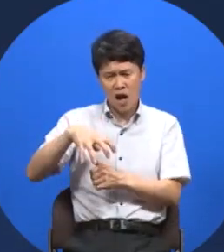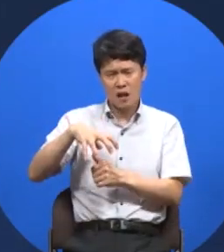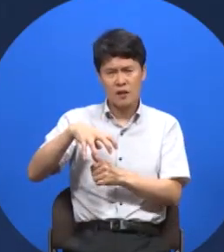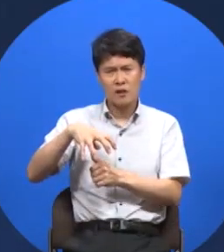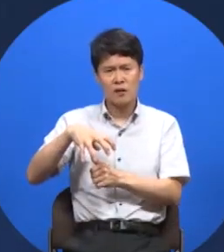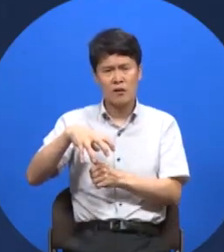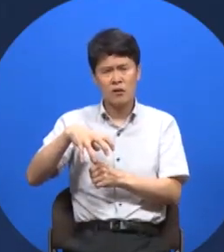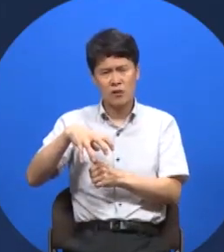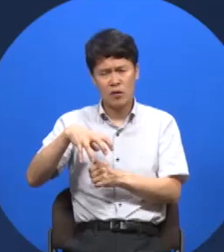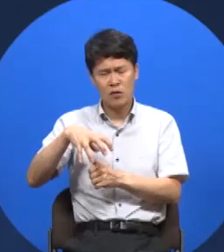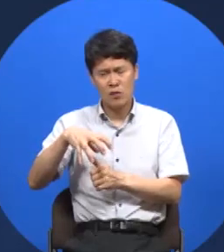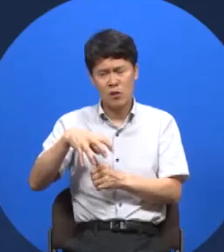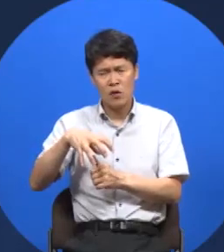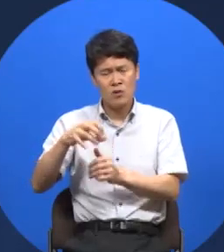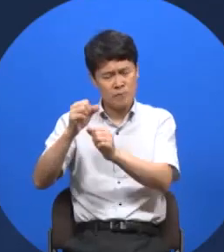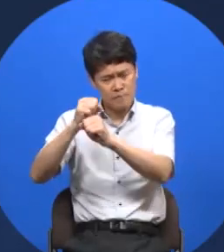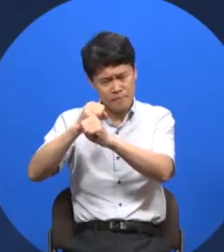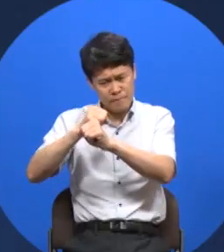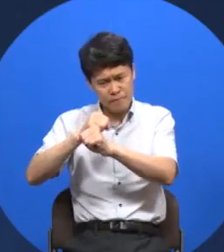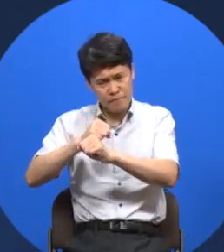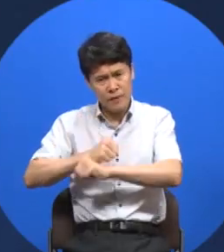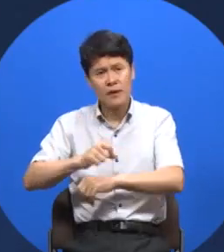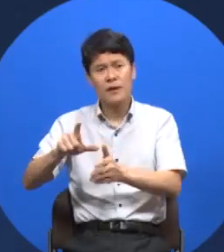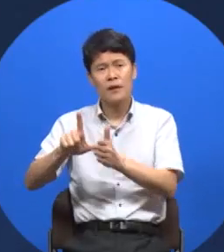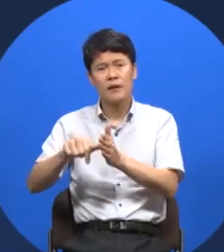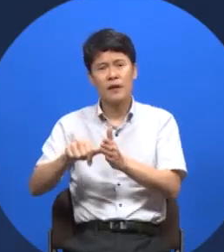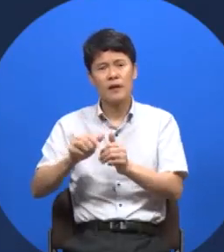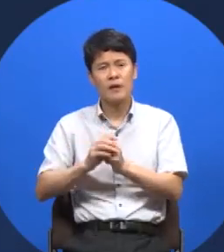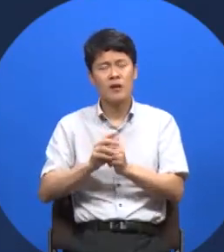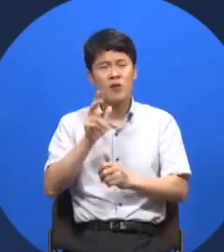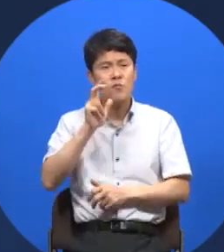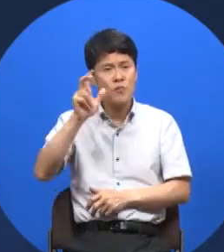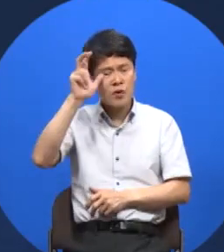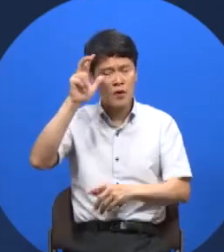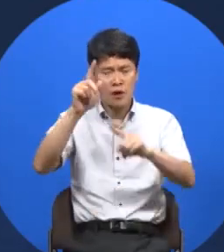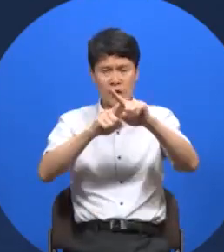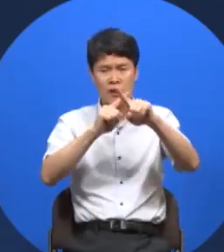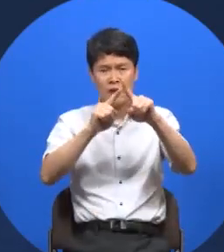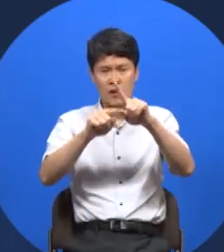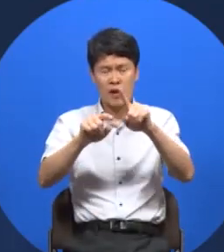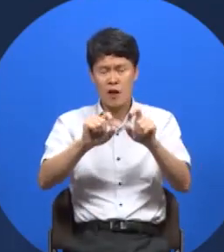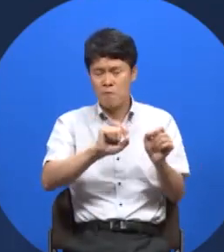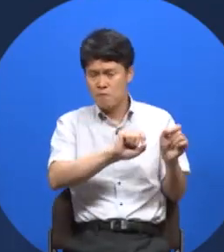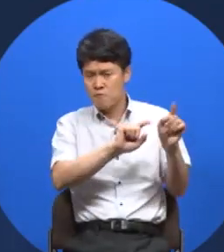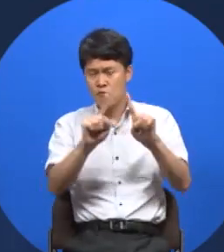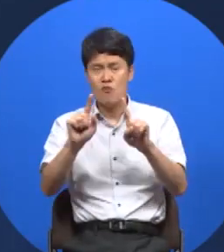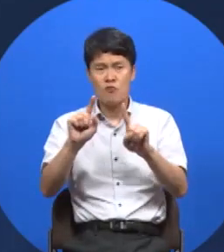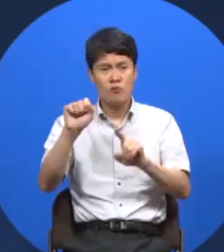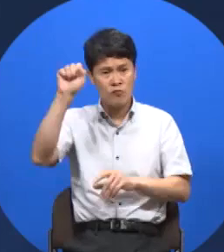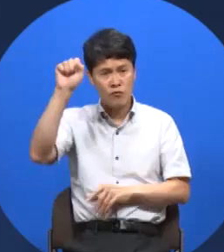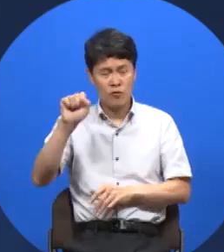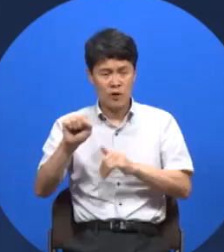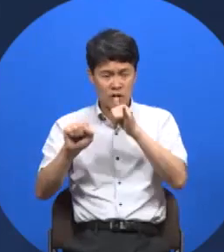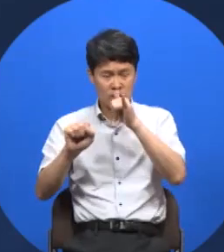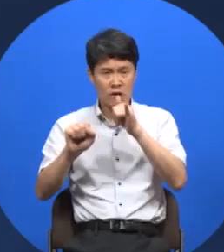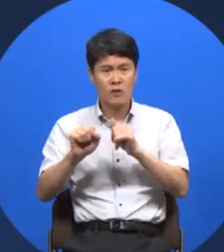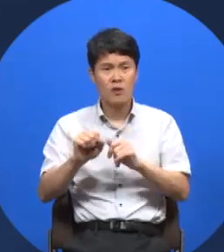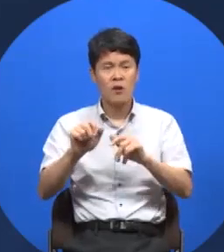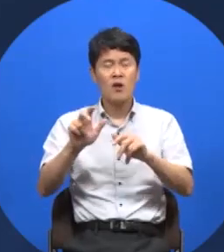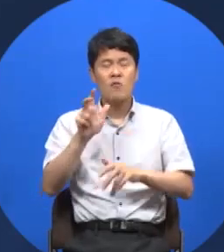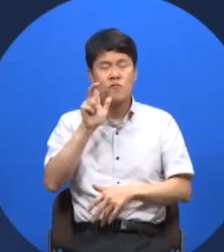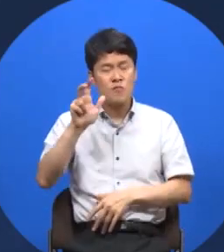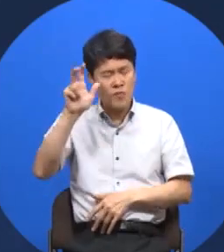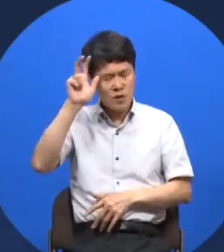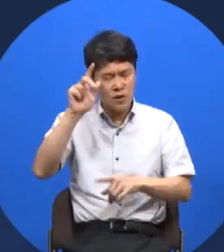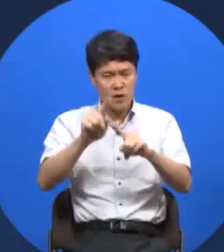시작되고 기울어져 가던 그 시절에 소위 평양 대부흥운동이 일어납니다. 그 평양 대부흥운동에서